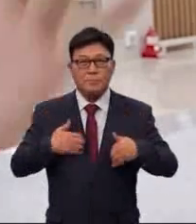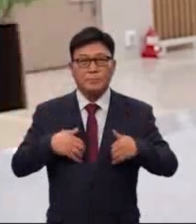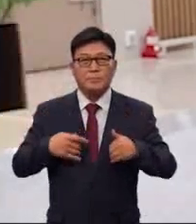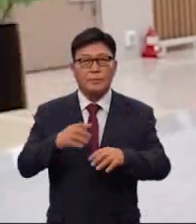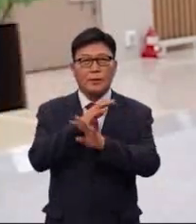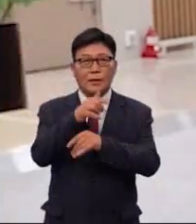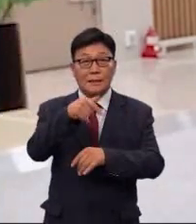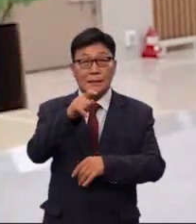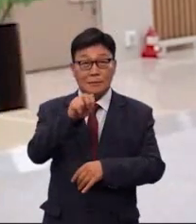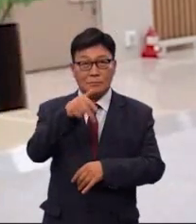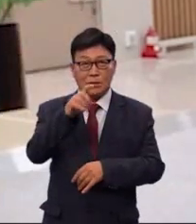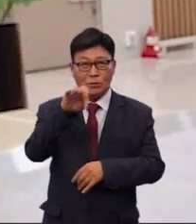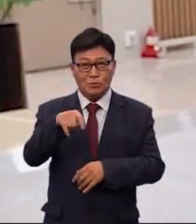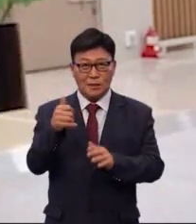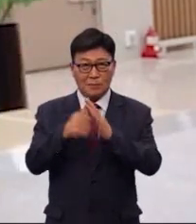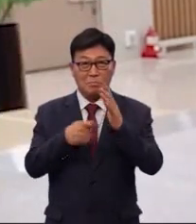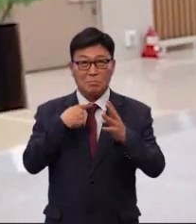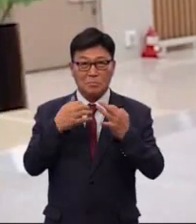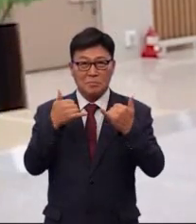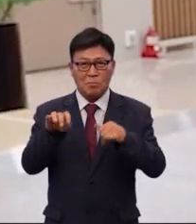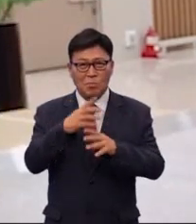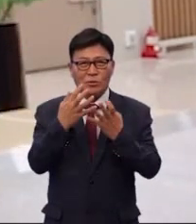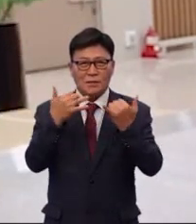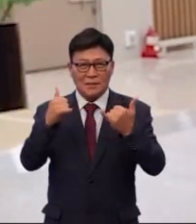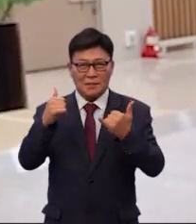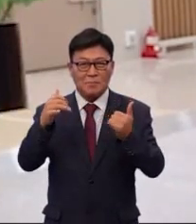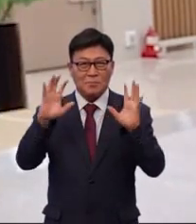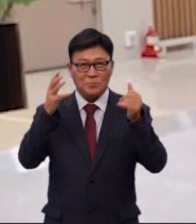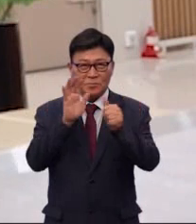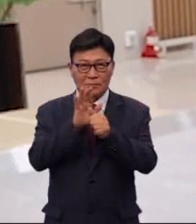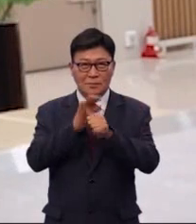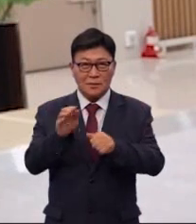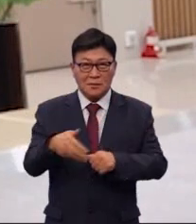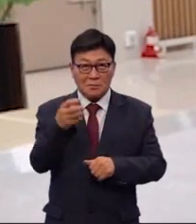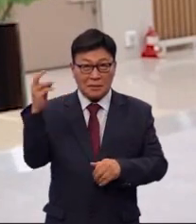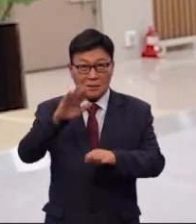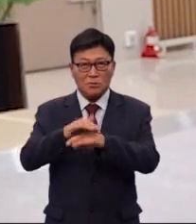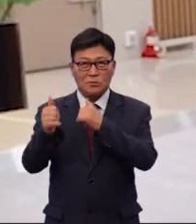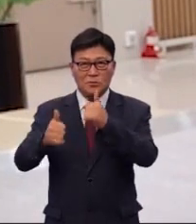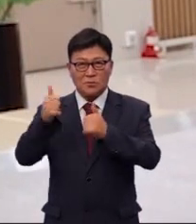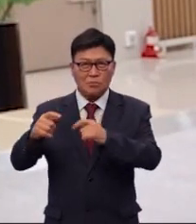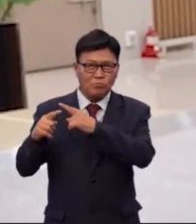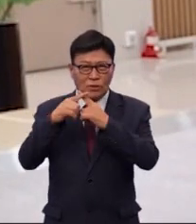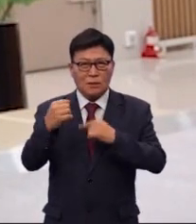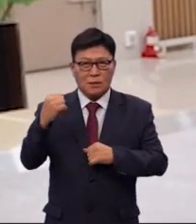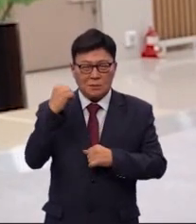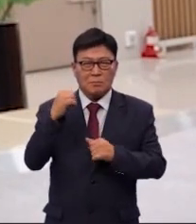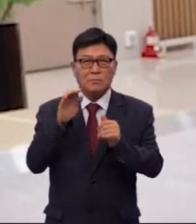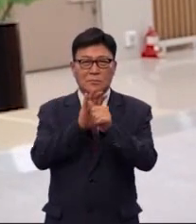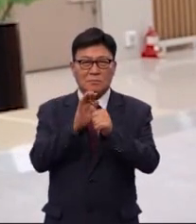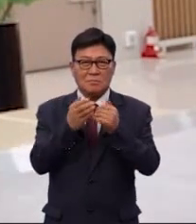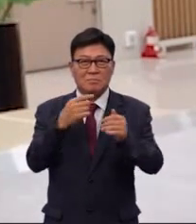짜잔! 안녕하세요. 반갑습니다. 개그맨 김재욱입니다. 실패를 경험한 모든 분들을 응원하겠습니다. 여러분들이 재도전하시는 것도